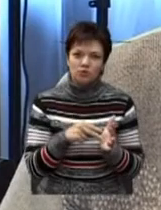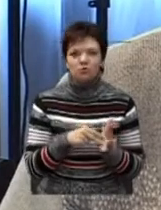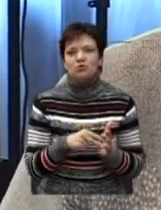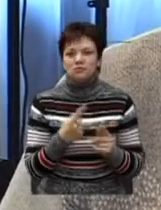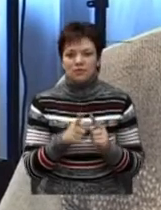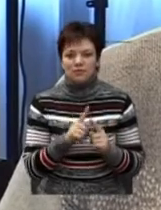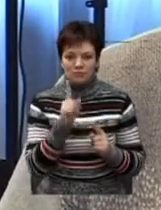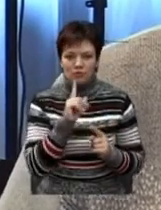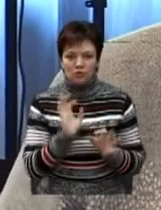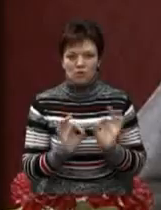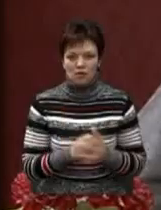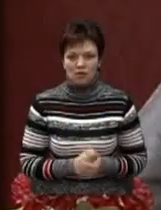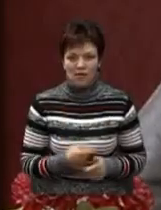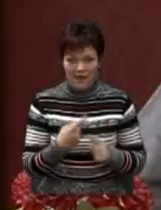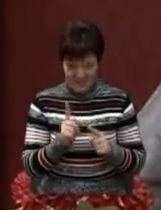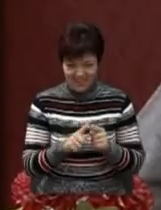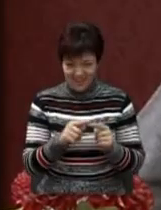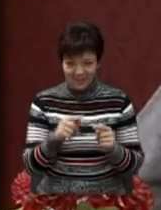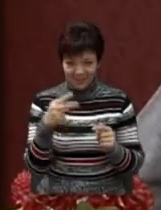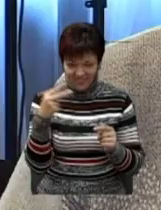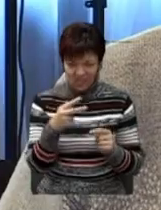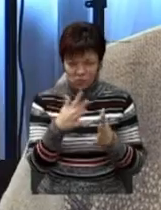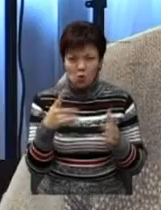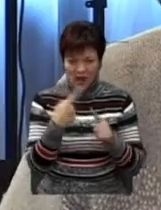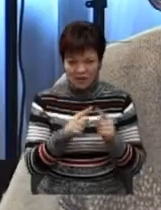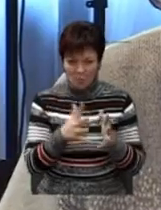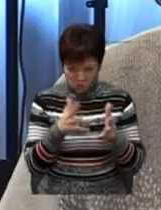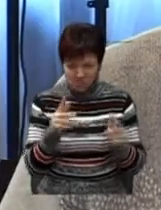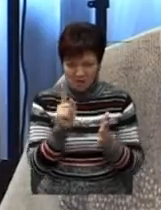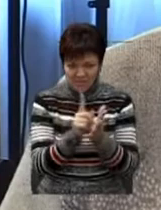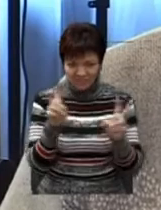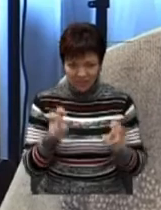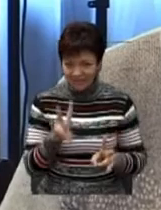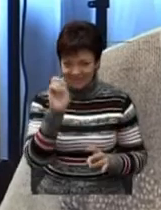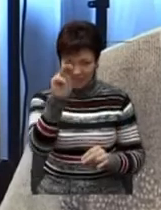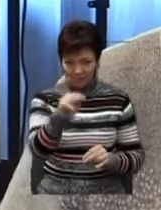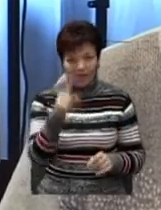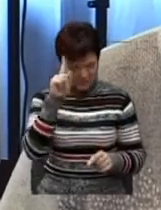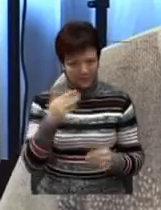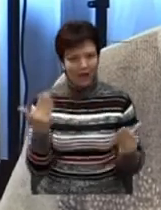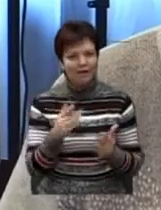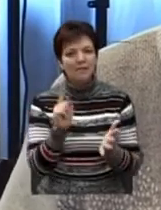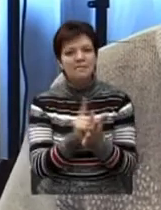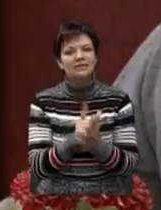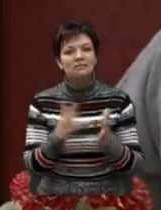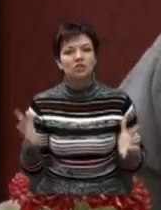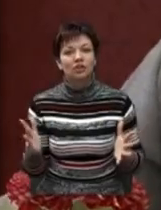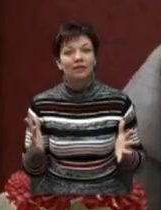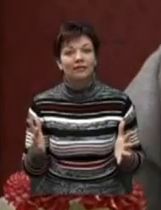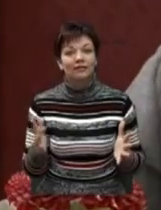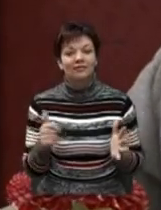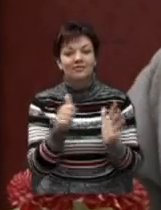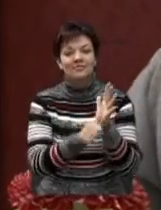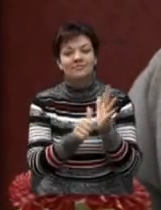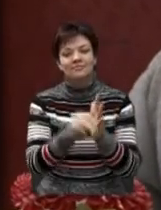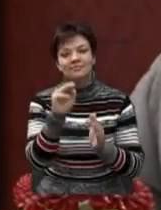какая? Какая? 60 тысяч гривен. Да. Это депутаты. Судей Конституционного суда. Да. А, ну, да. А